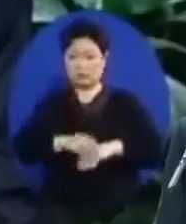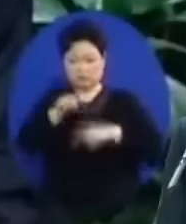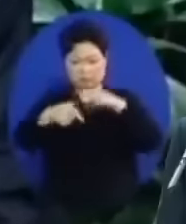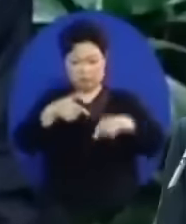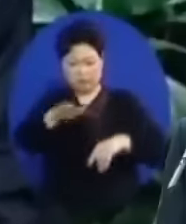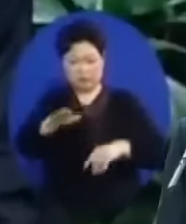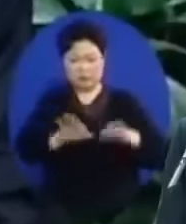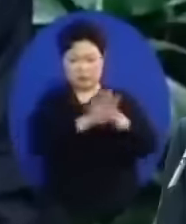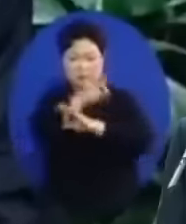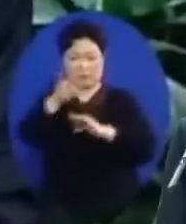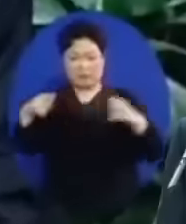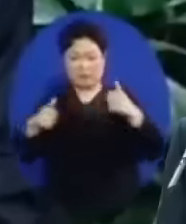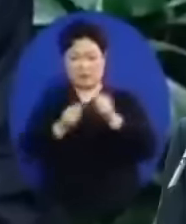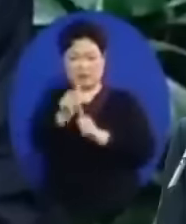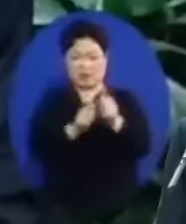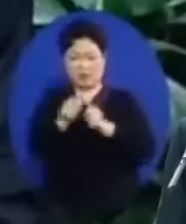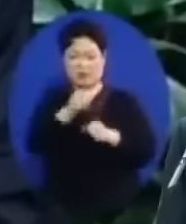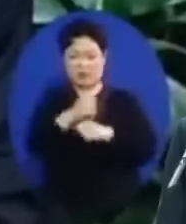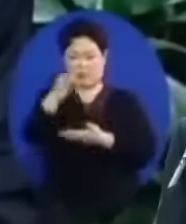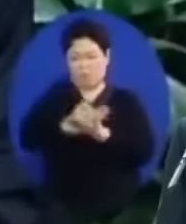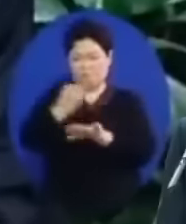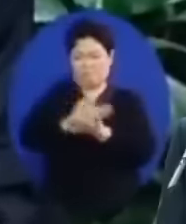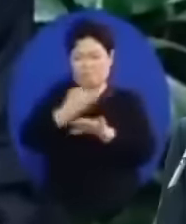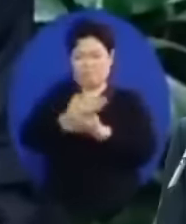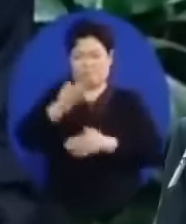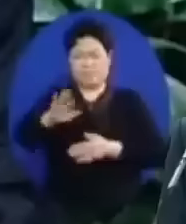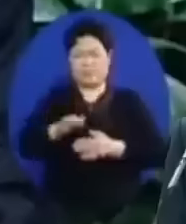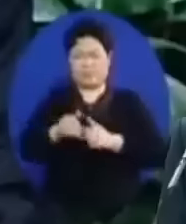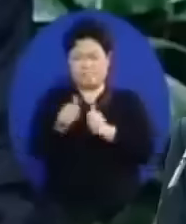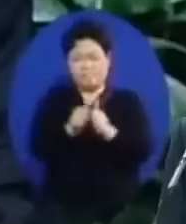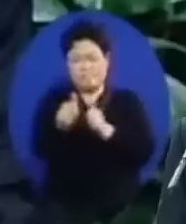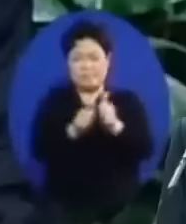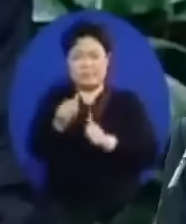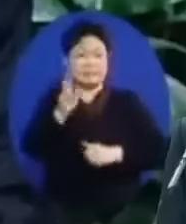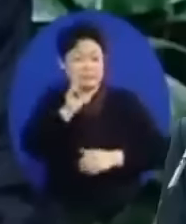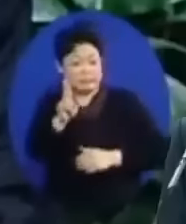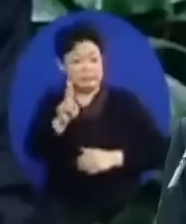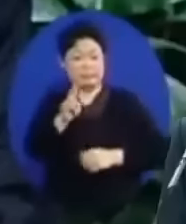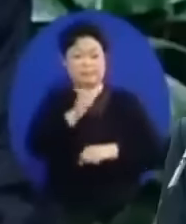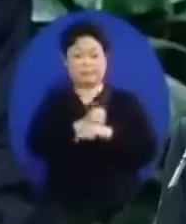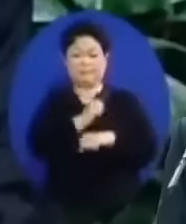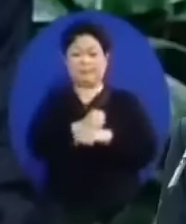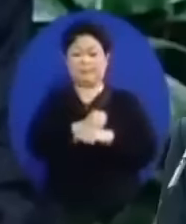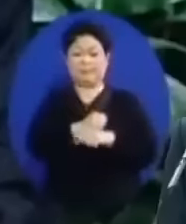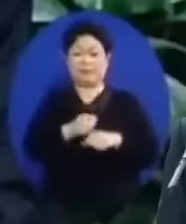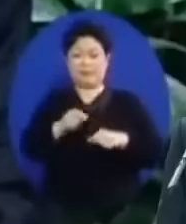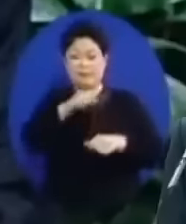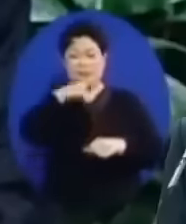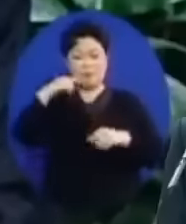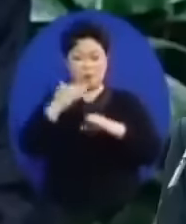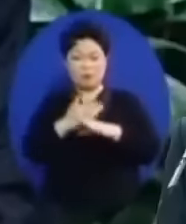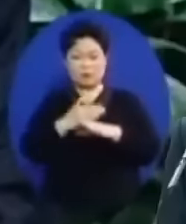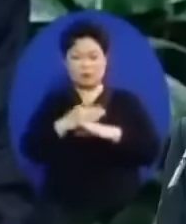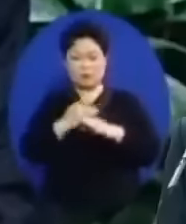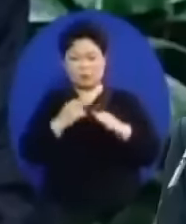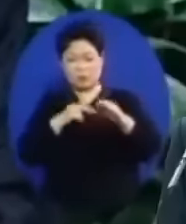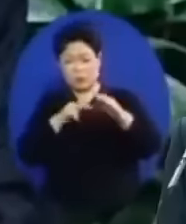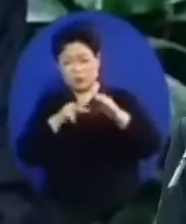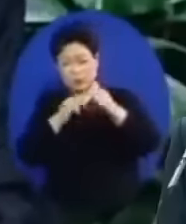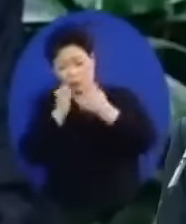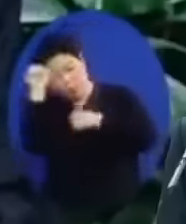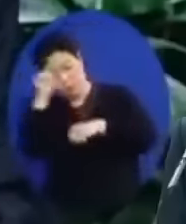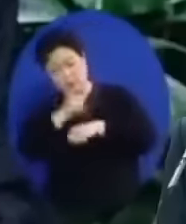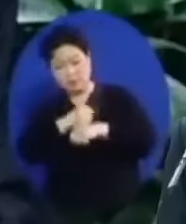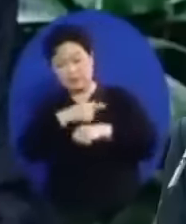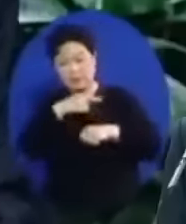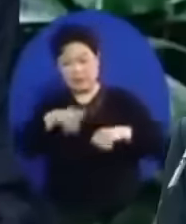나가서 경쟁하여 돈을 벌어야 되는데 엄청난 경쟁을 해야 되는 것입니다. 공산주의에서 도망쳐온 사람이